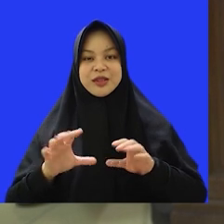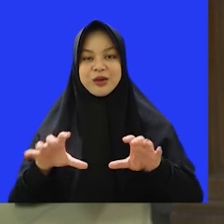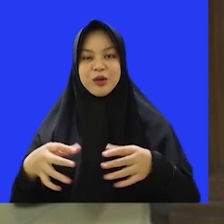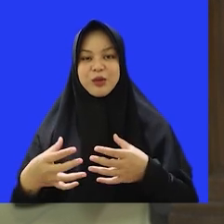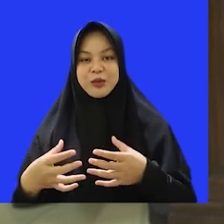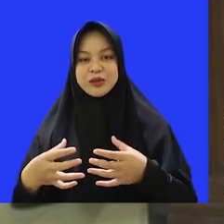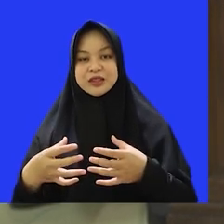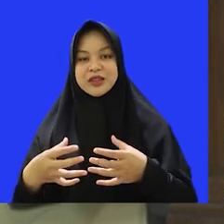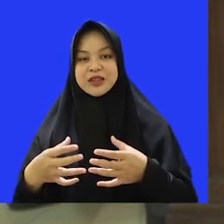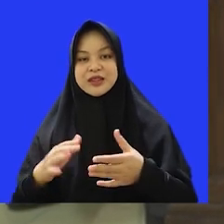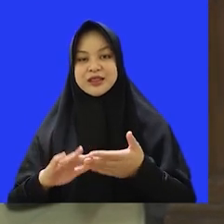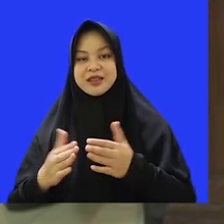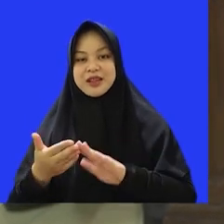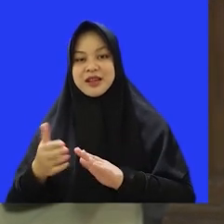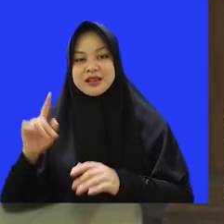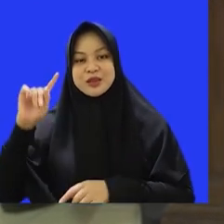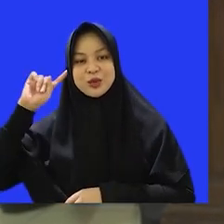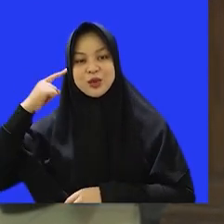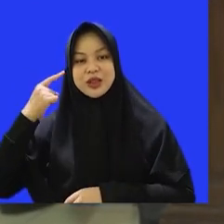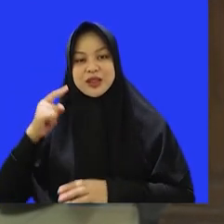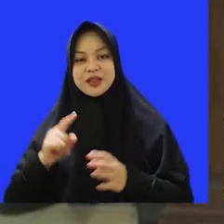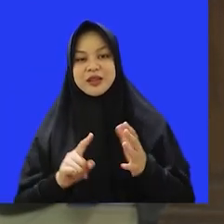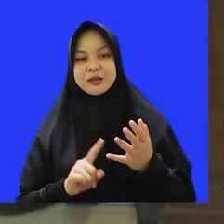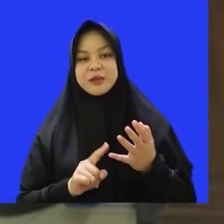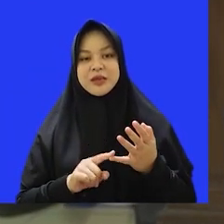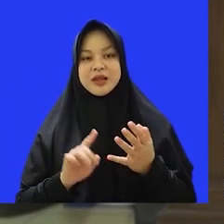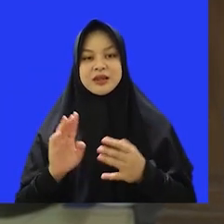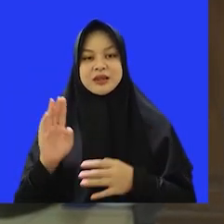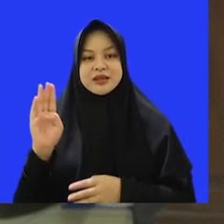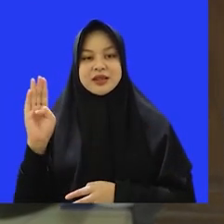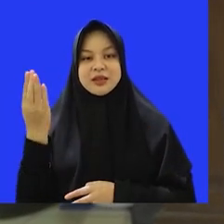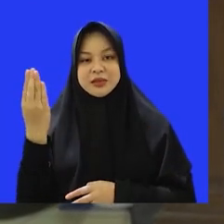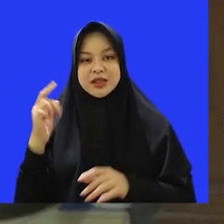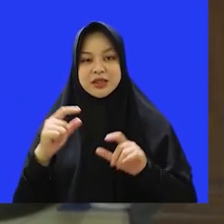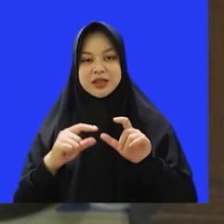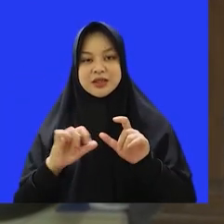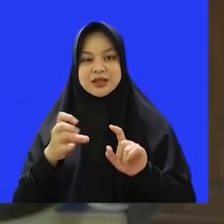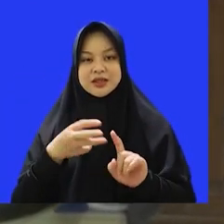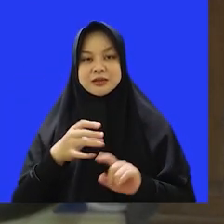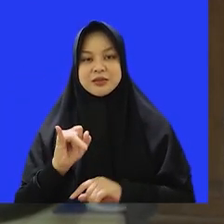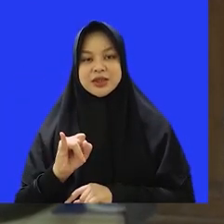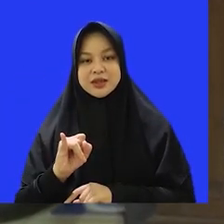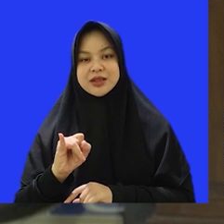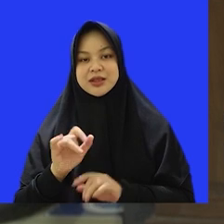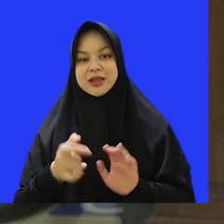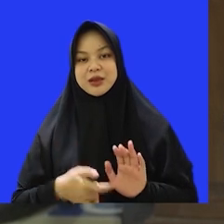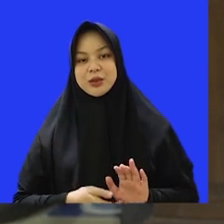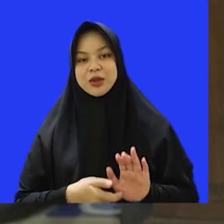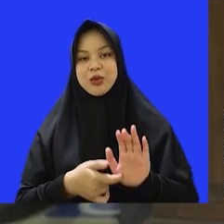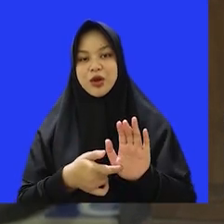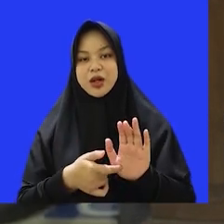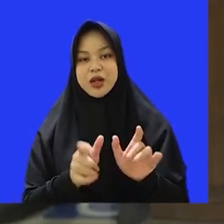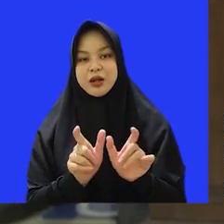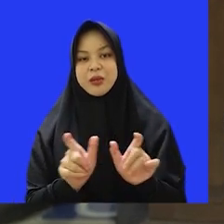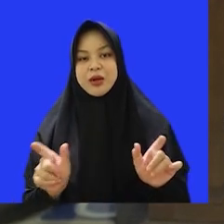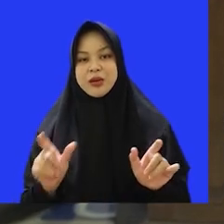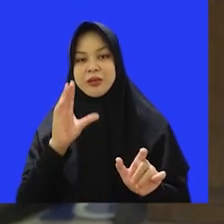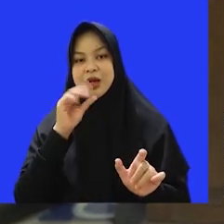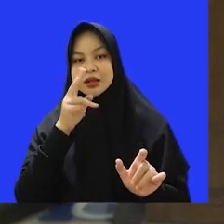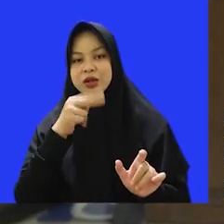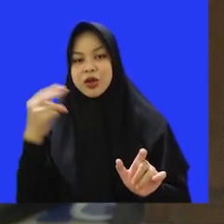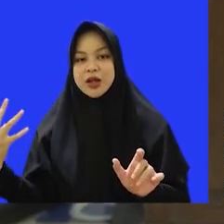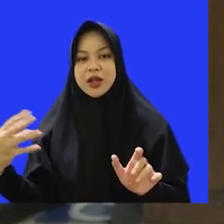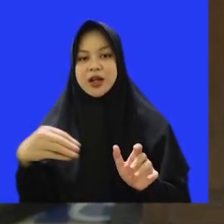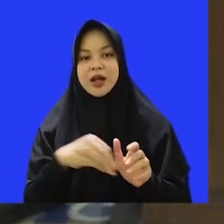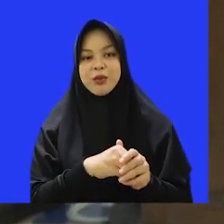tumbuh secara alami di kalangan komunitas tuli. 4. Sibi, bahasa isyarat yang mempresentasikan